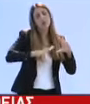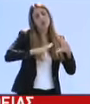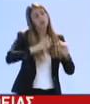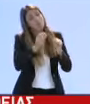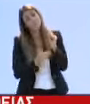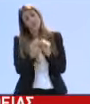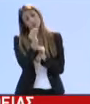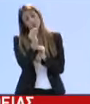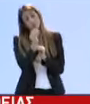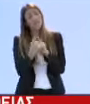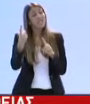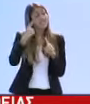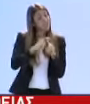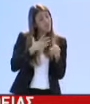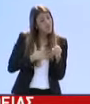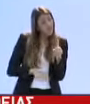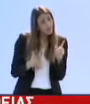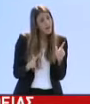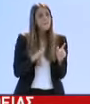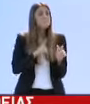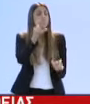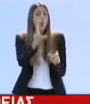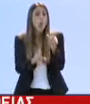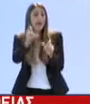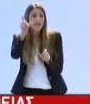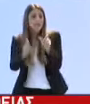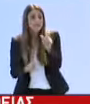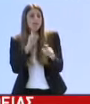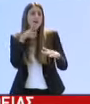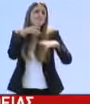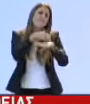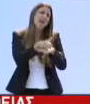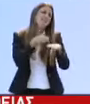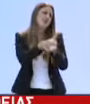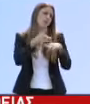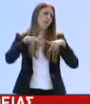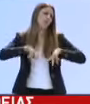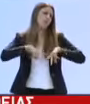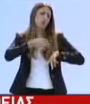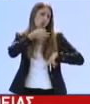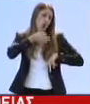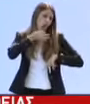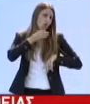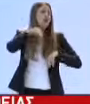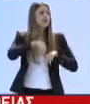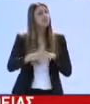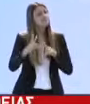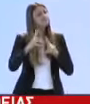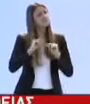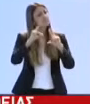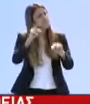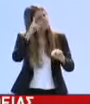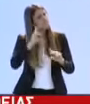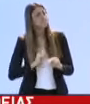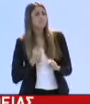μας, αλλά ενθαρρύνουμε τους πολίτες να παρεμβαίνουν στα κοινά και να συνδιαμορφώνουν τις θέσεις μας. Αύριο θα έχουμε